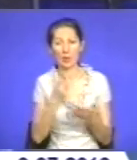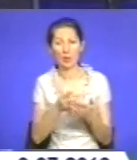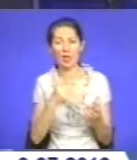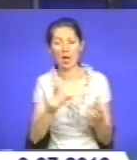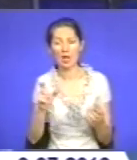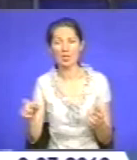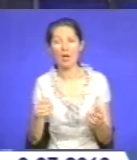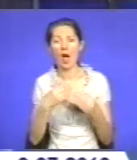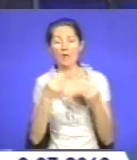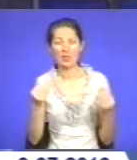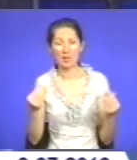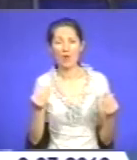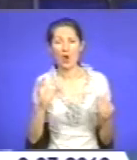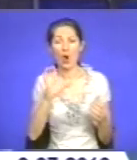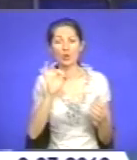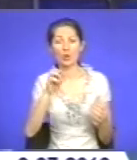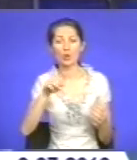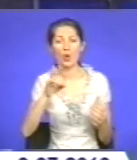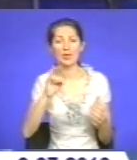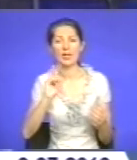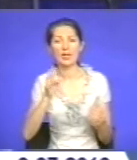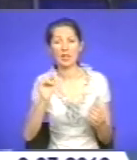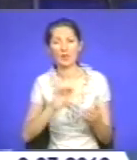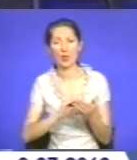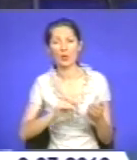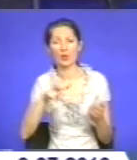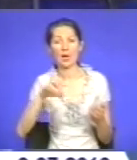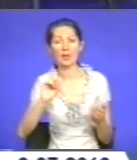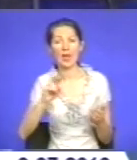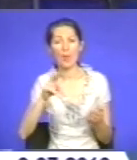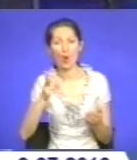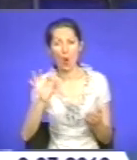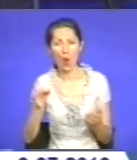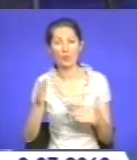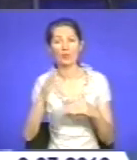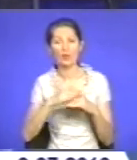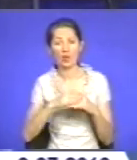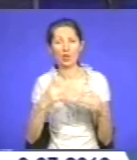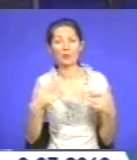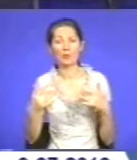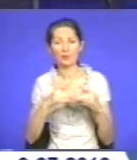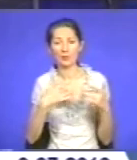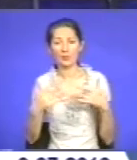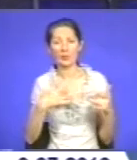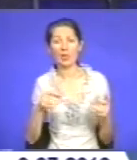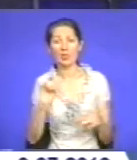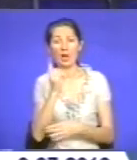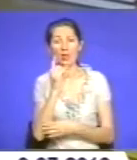Лепкого «Сотниківна». Увечір прем'єри на виставу в обласний театр «Актори і ляльки» прийшли поціновувачі творчості письменника.